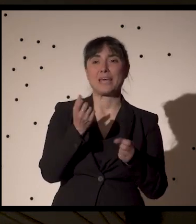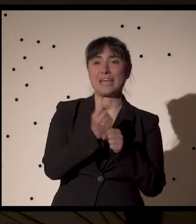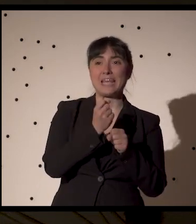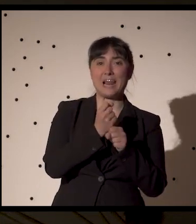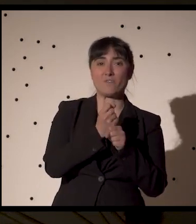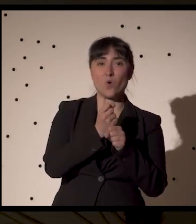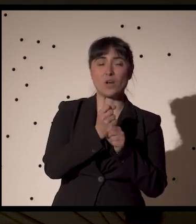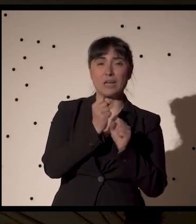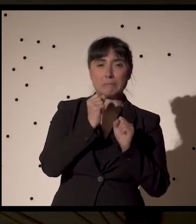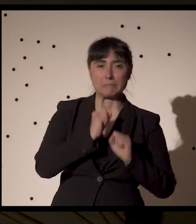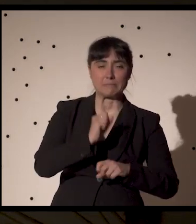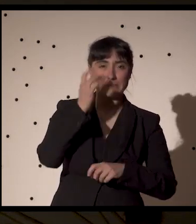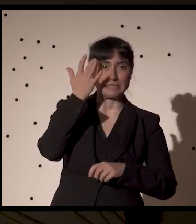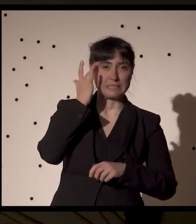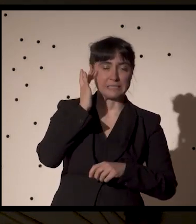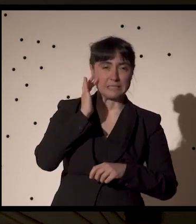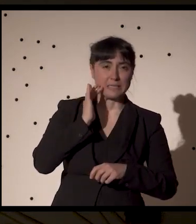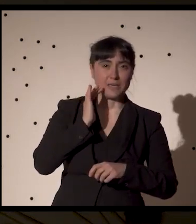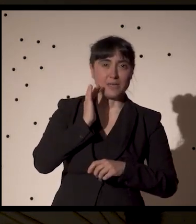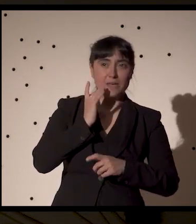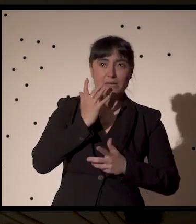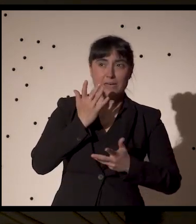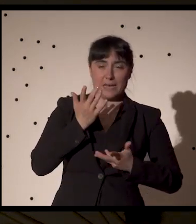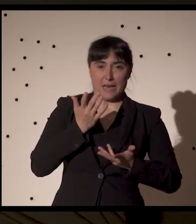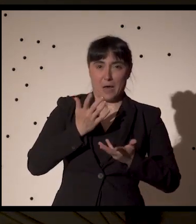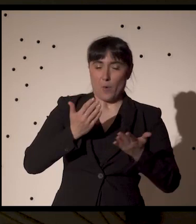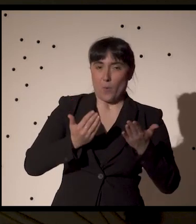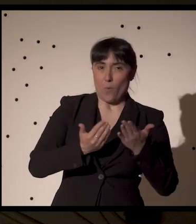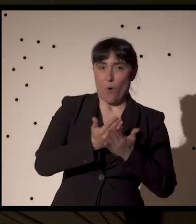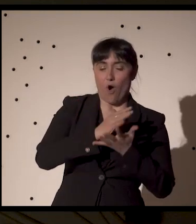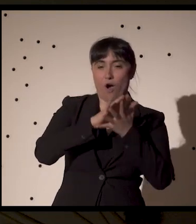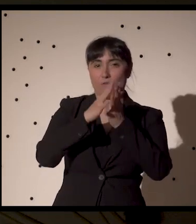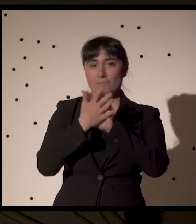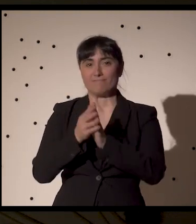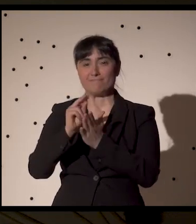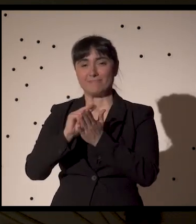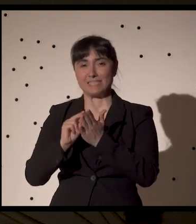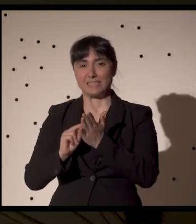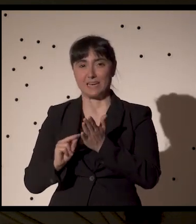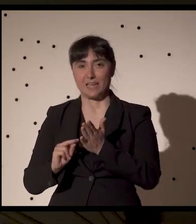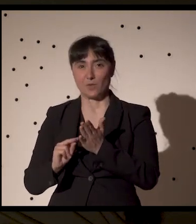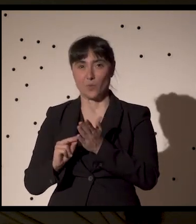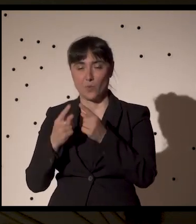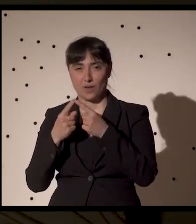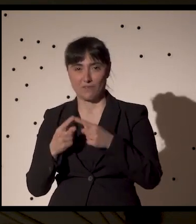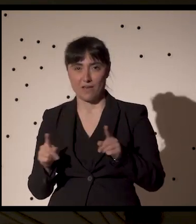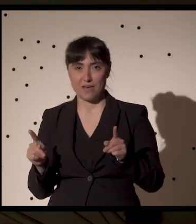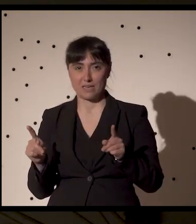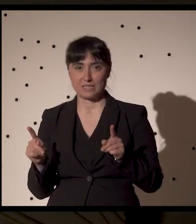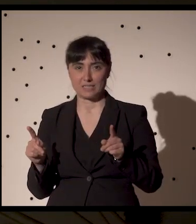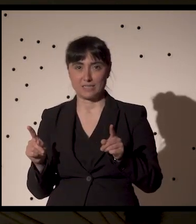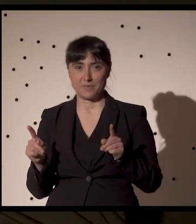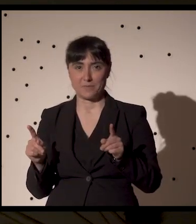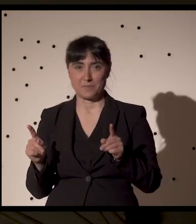attraverso una sorta quello di rendenzione riscrittura da Carmelo ma la drammaturgia sarà incontrata anche